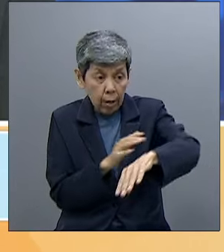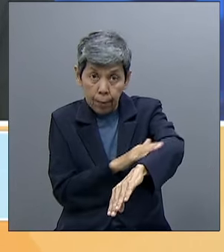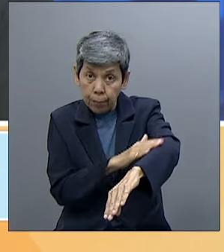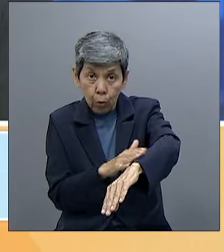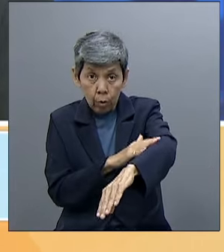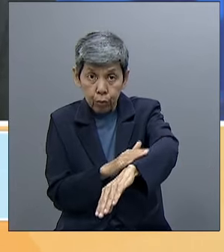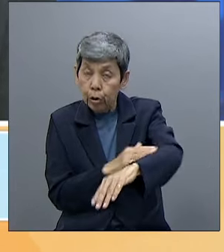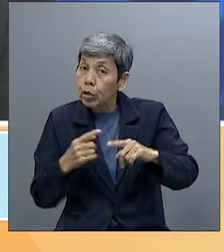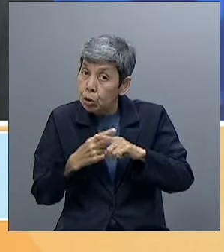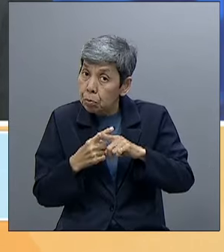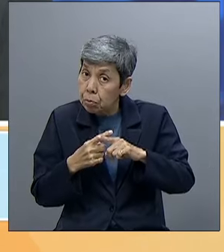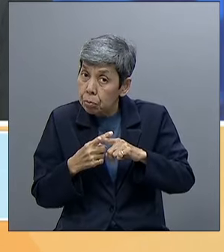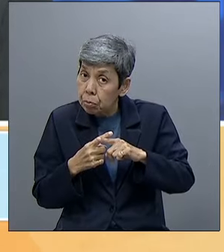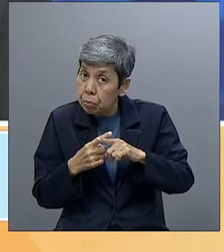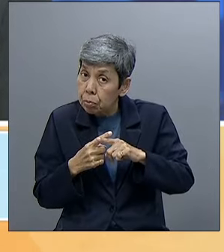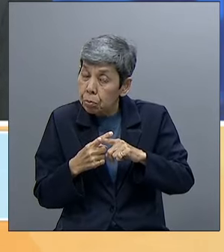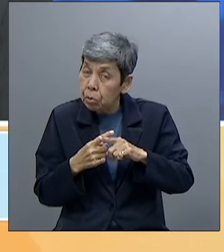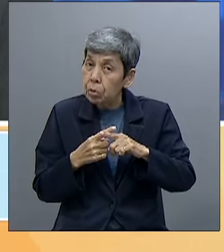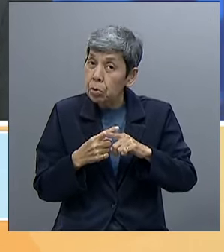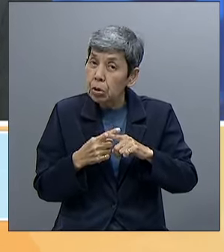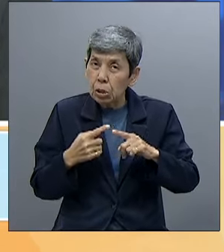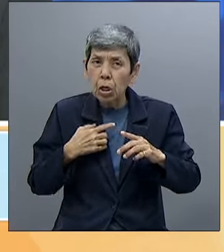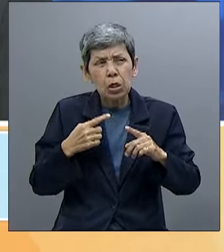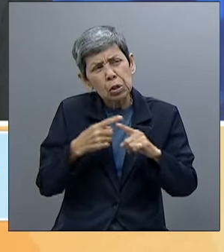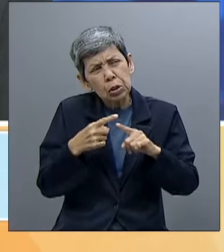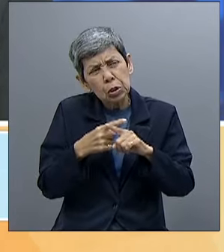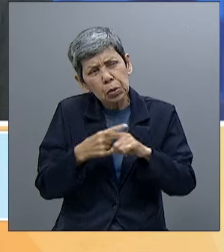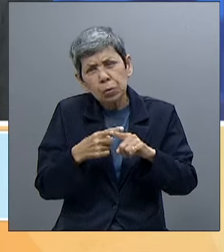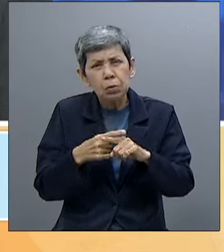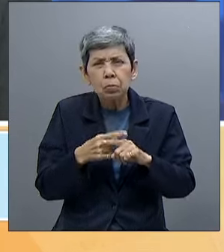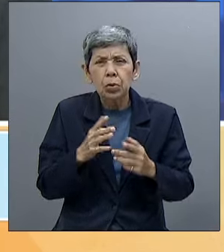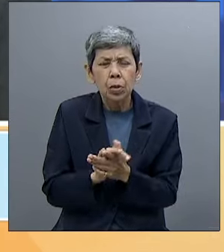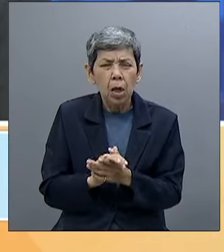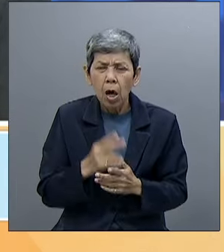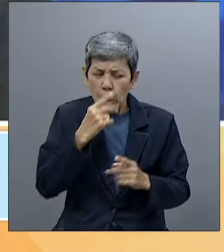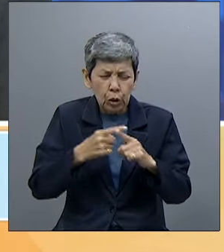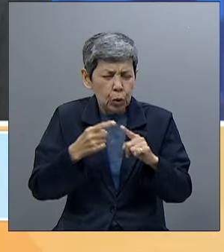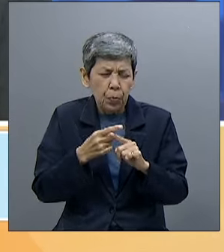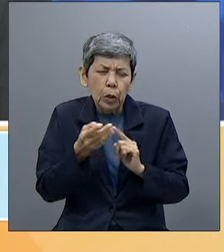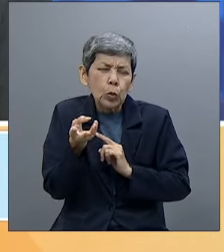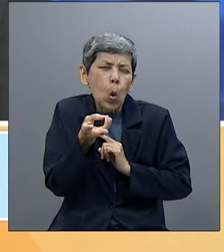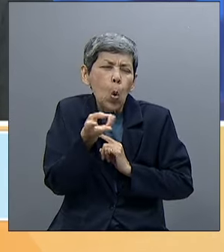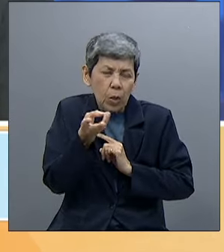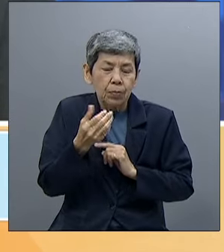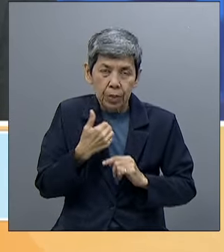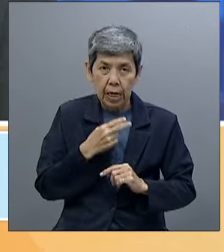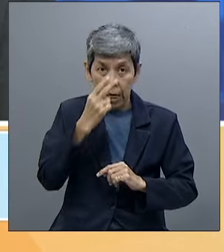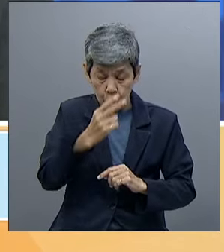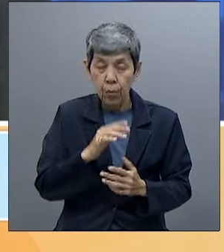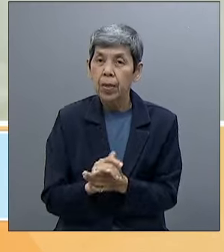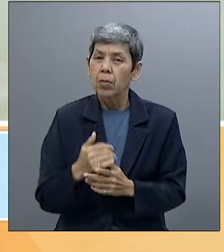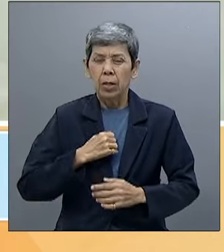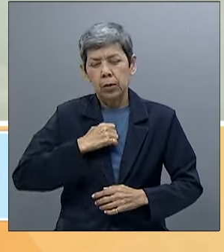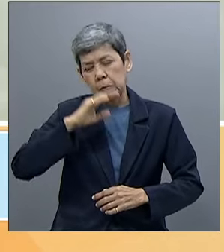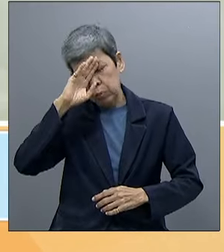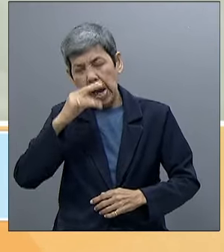คะแต่ว่ามันลึกๆเจ็บใช่เออเจ็บได้แต่ว่าไม่ค่อยพบพบน้อยค่ะคือเรื่องชาหรือเรื่องปวด